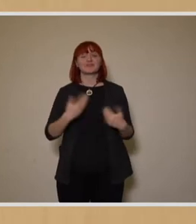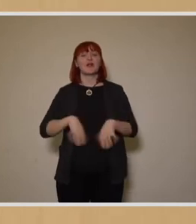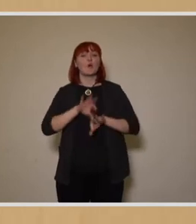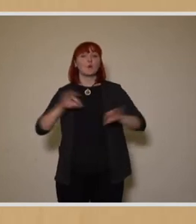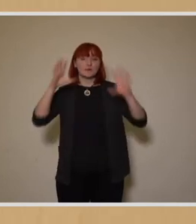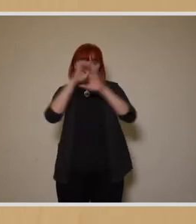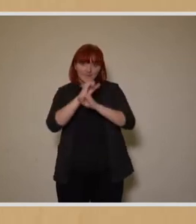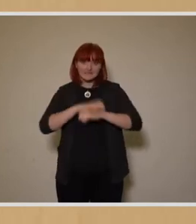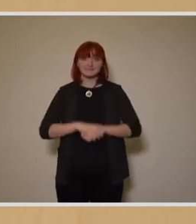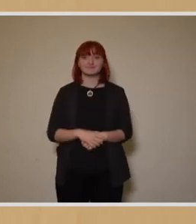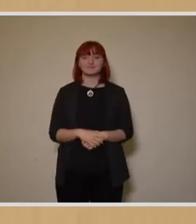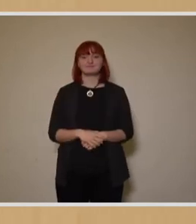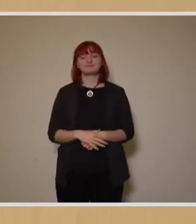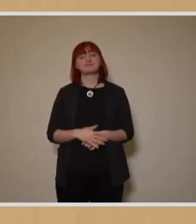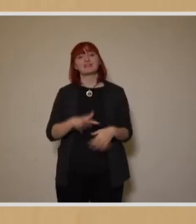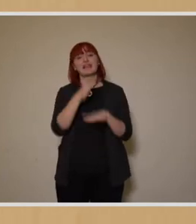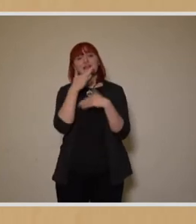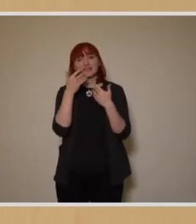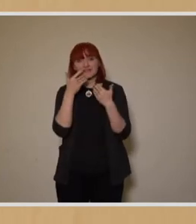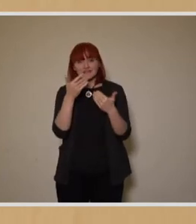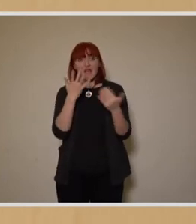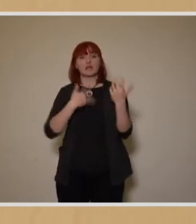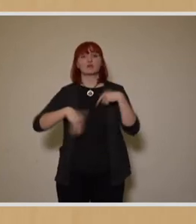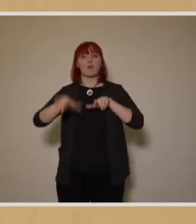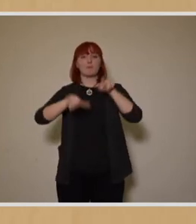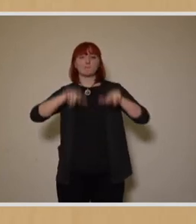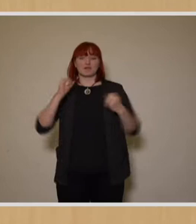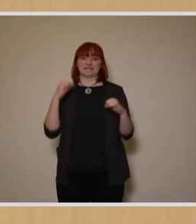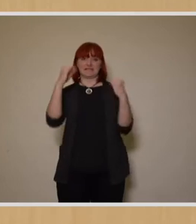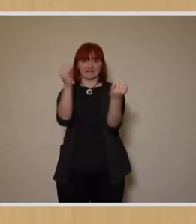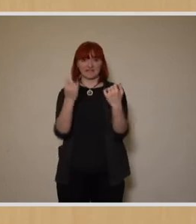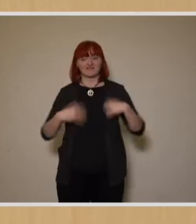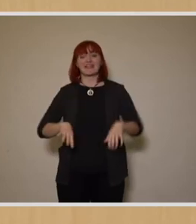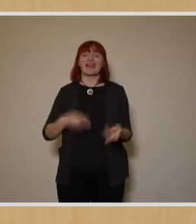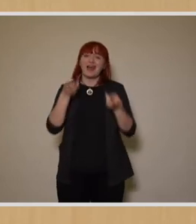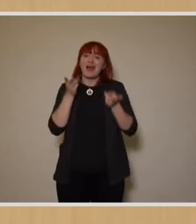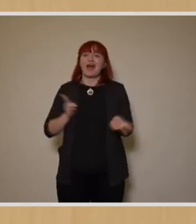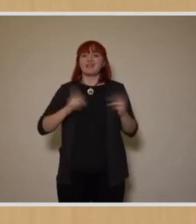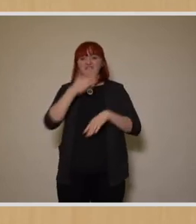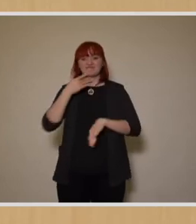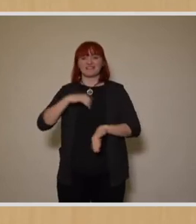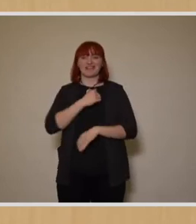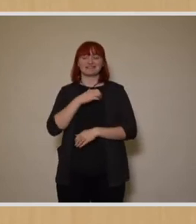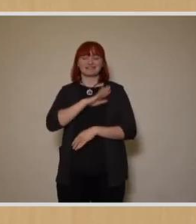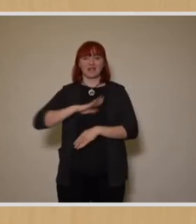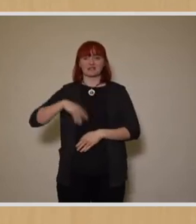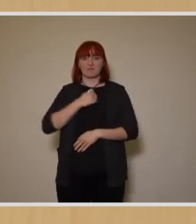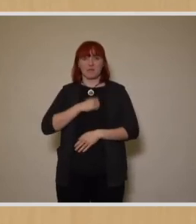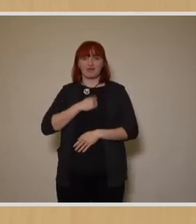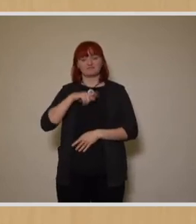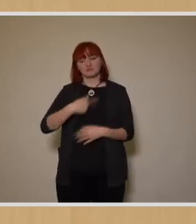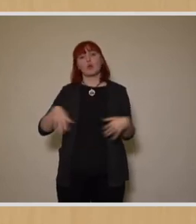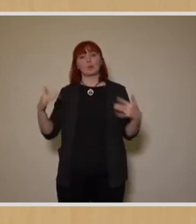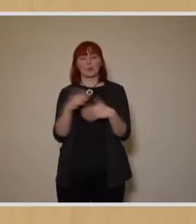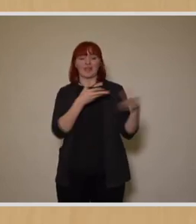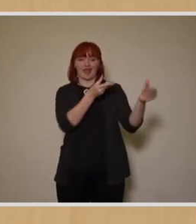Abend. Vielen Dank erstmal, dass die Bürgerinitiative Endlich Wasser ins Sachsenbad heute auf Einladung der Fraktion der Grünen